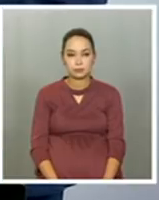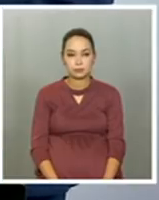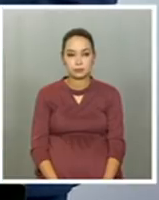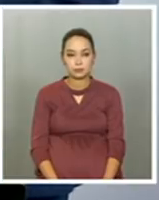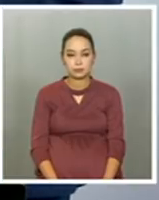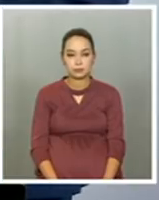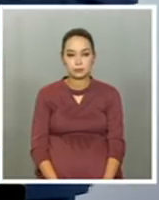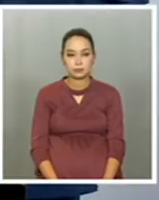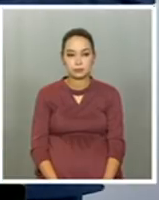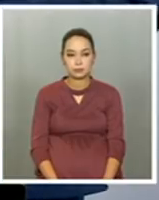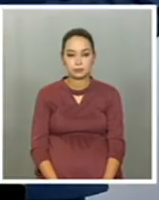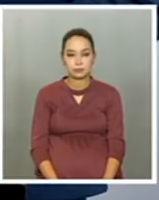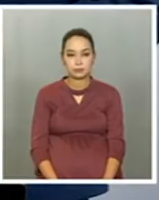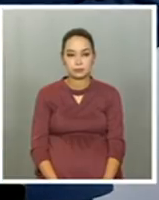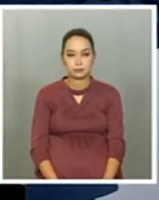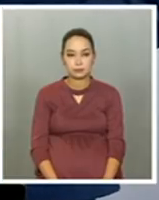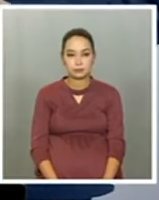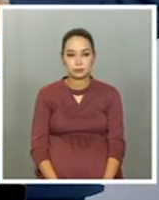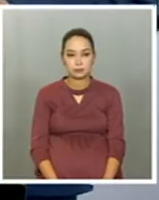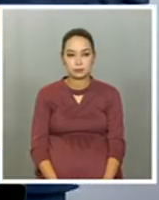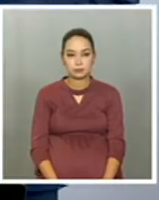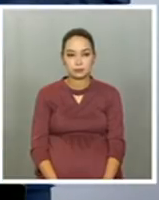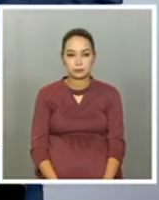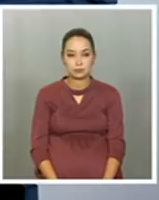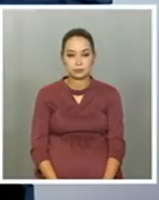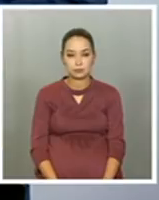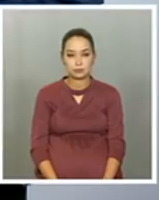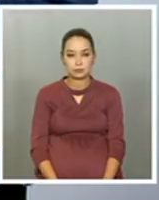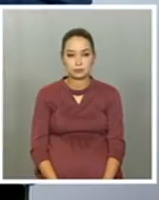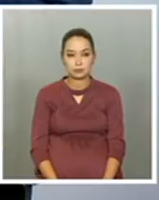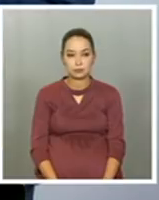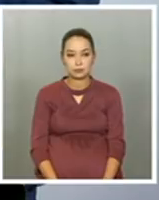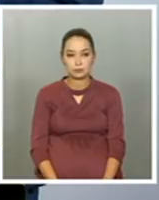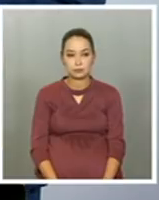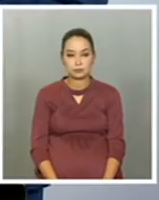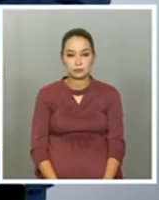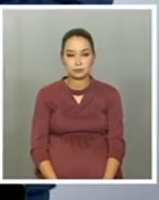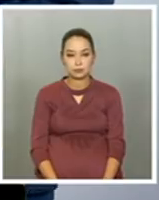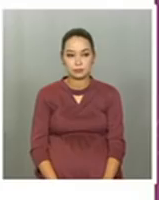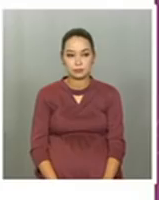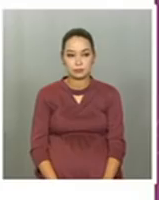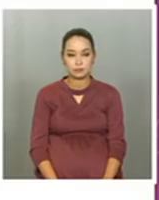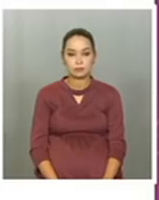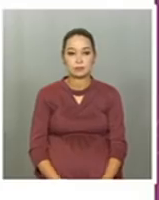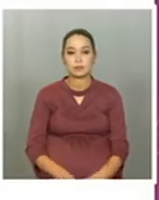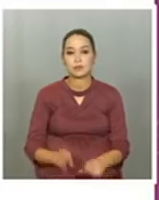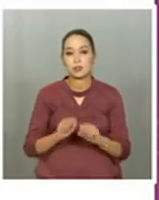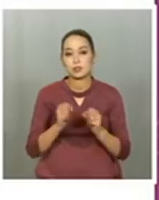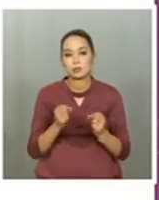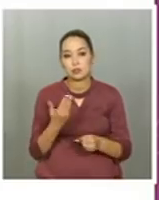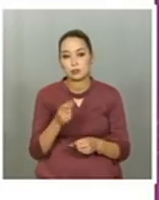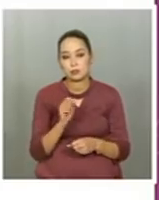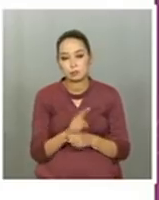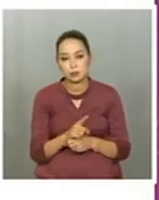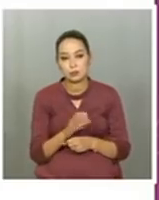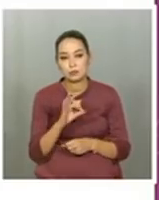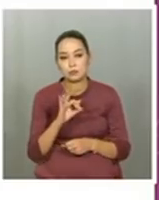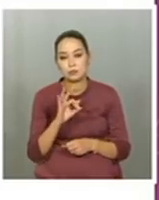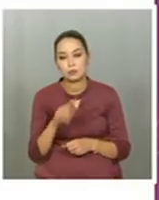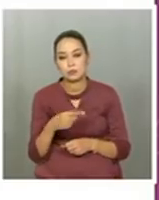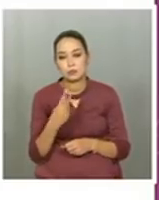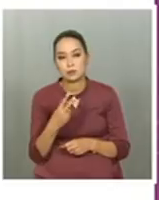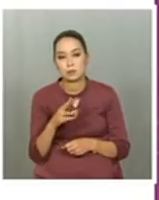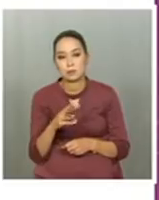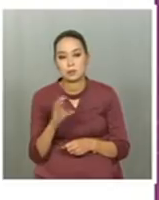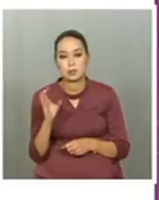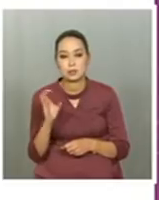метр бөлінген секундқа тең болады. Тапсырмамыздың жауабы жылдамдық 0,2 метр бөлінген